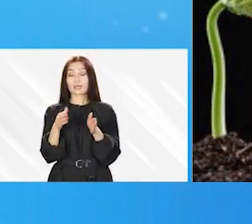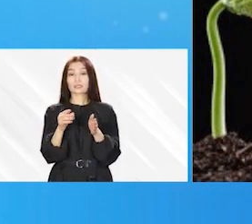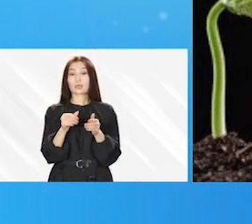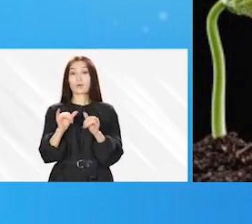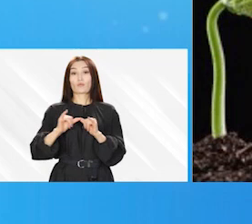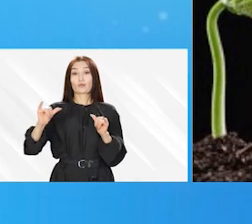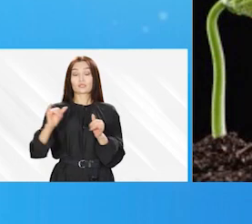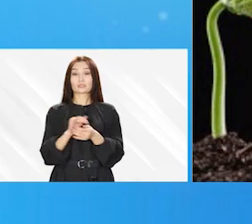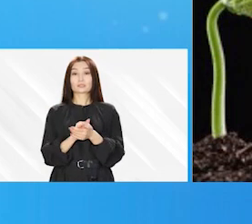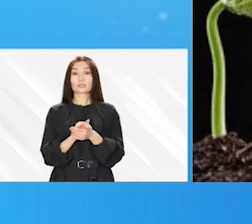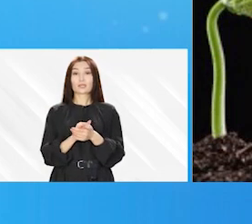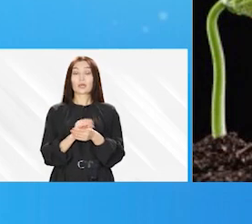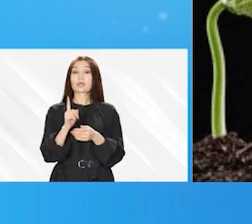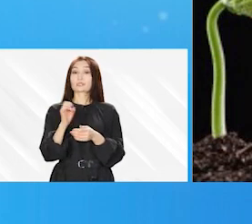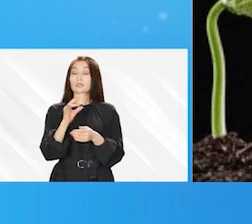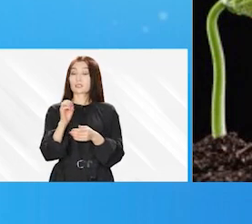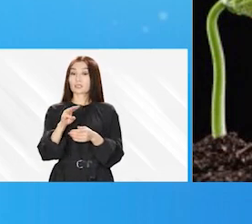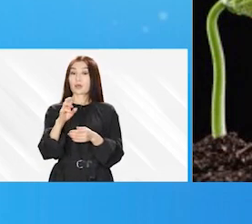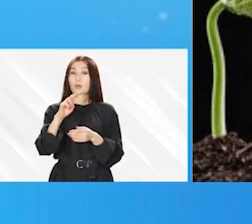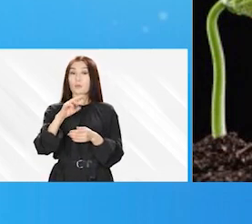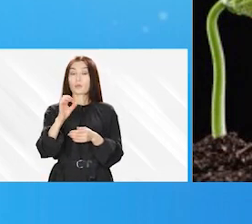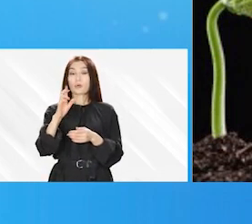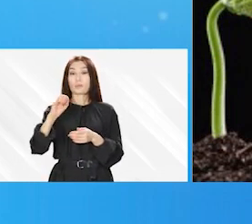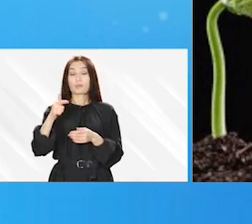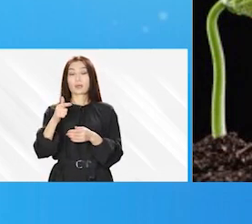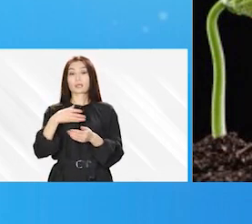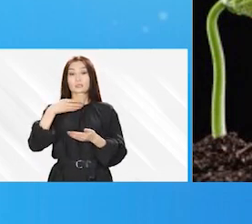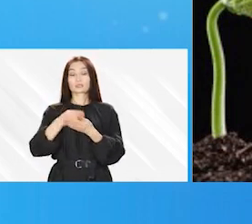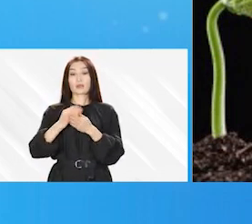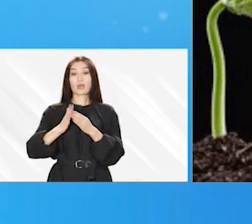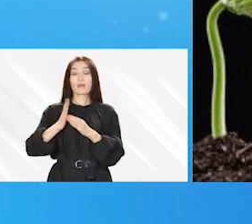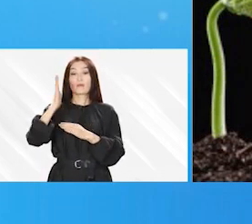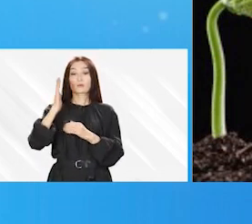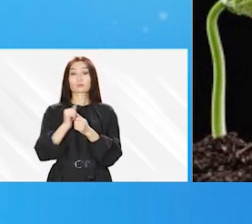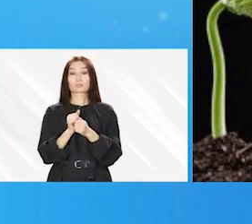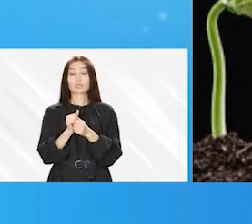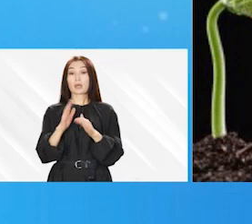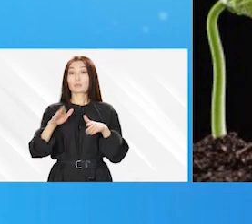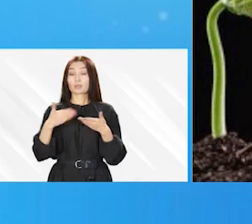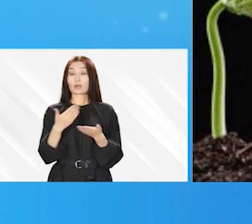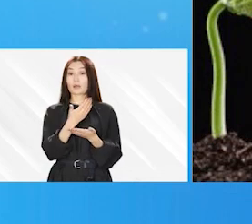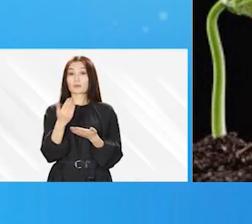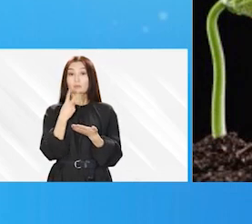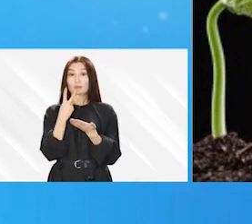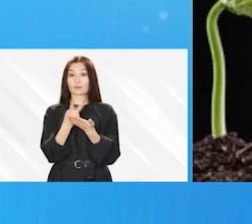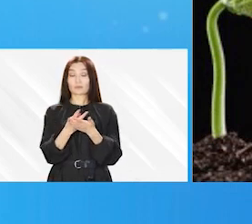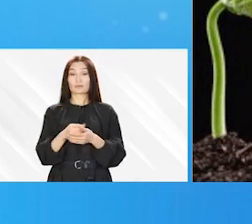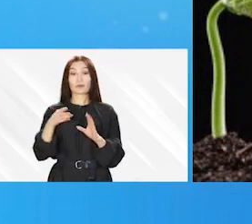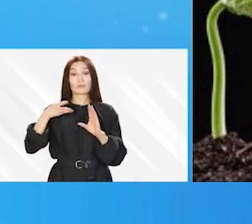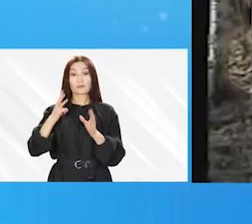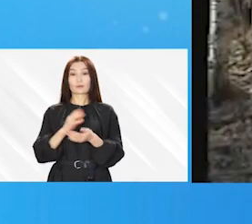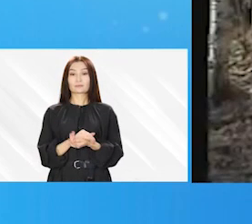увеличатся значит побег нарастает ли но своей верхушкой предлагаю вашему вниманию видео